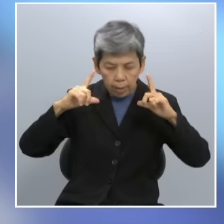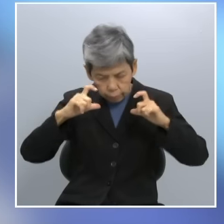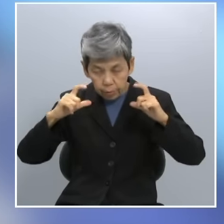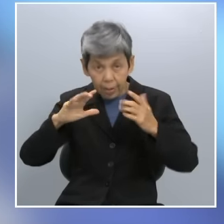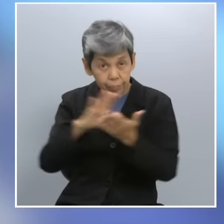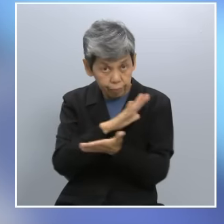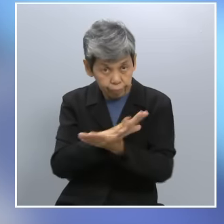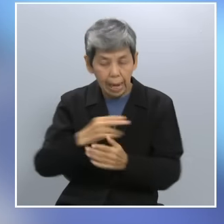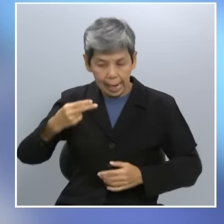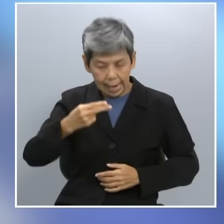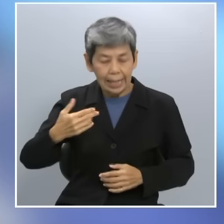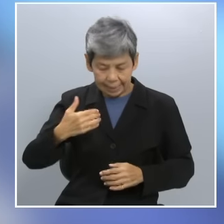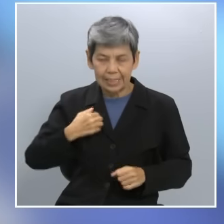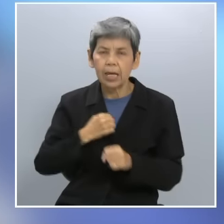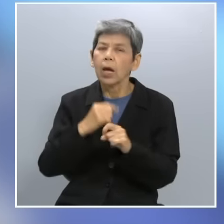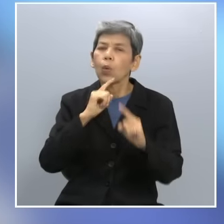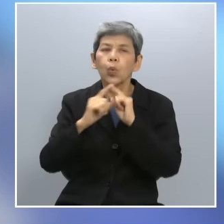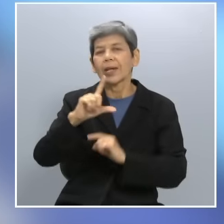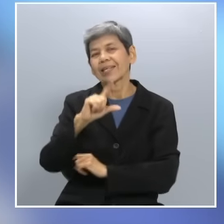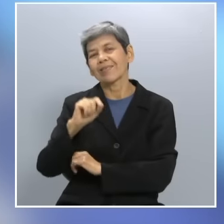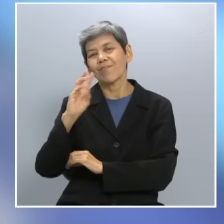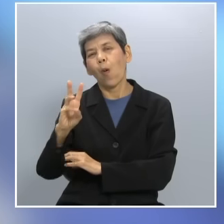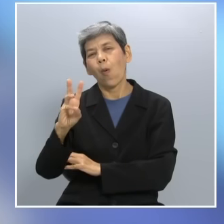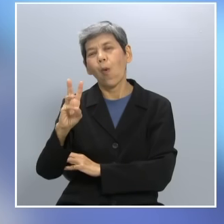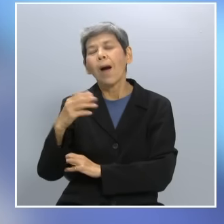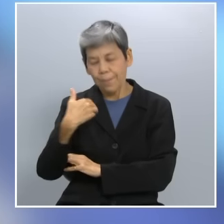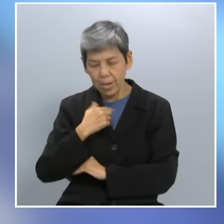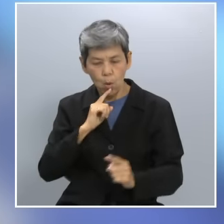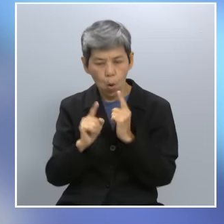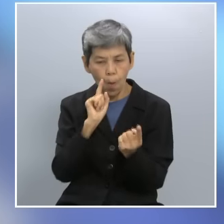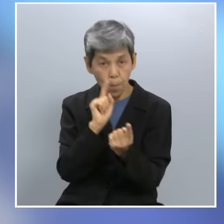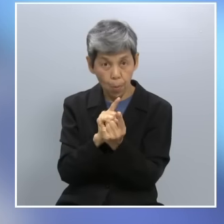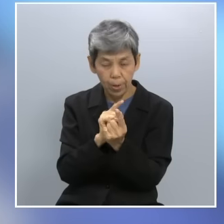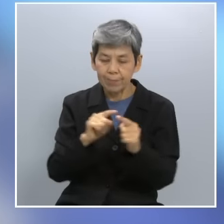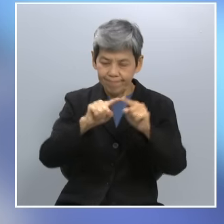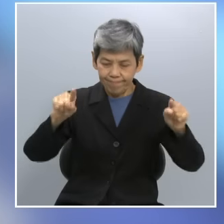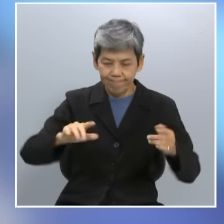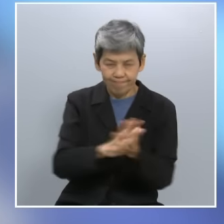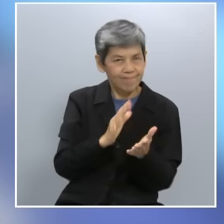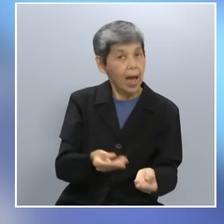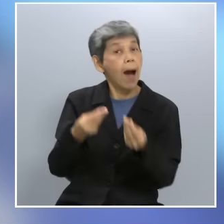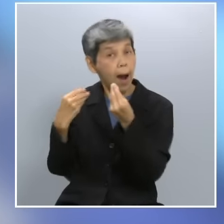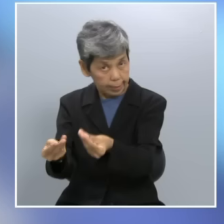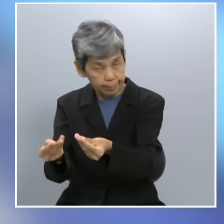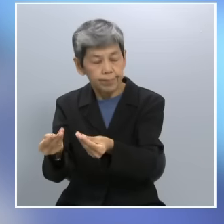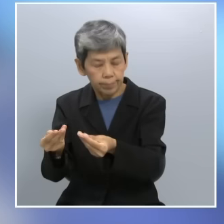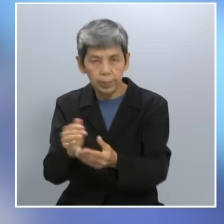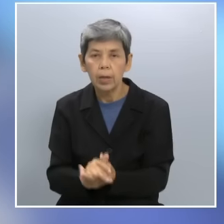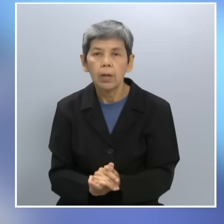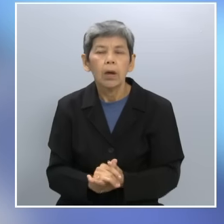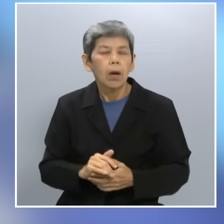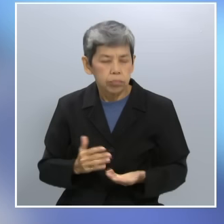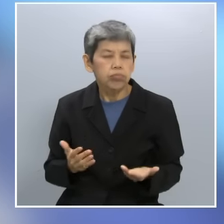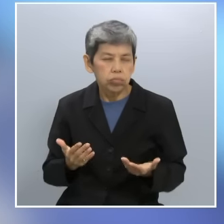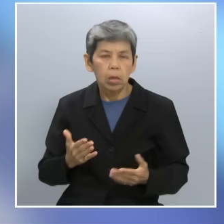ให้หลังจากนั้นก็จะเป็นข้อความวันที่ 26ที่มีการนัดกันแล้วก็มีการให้ส่งเอกสารไปสุดท้ายนะ